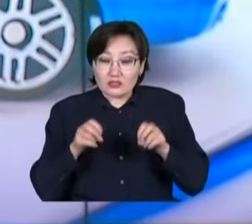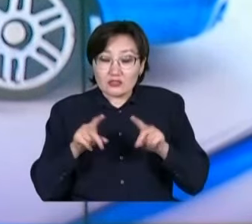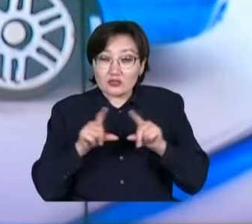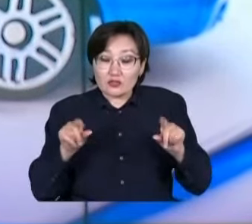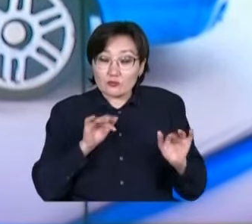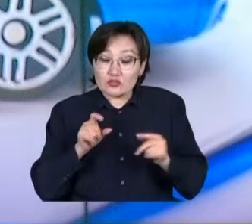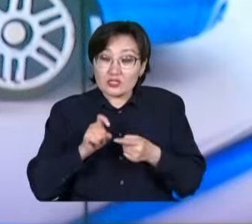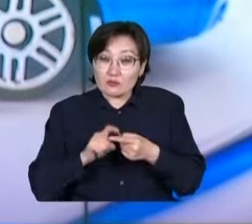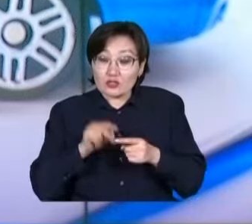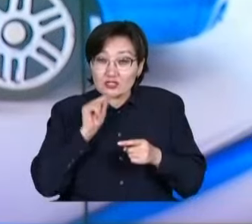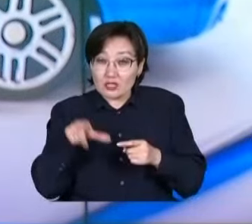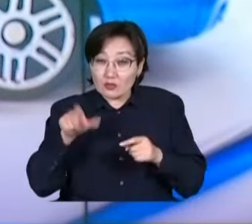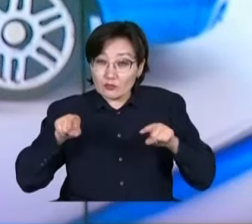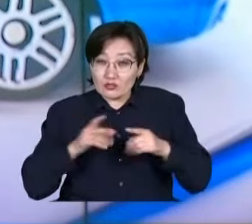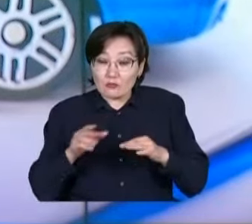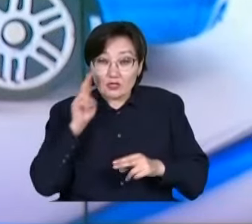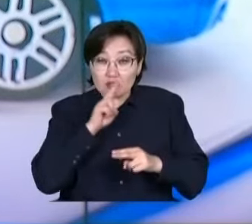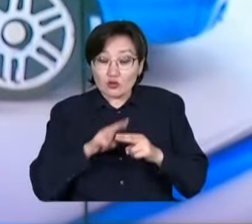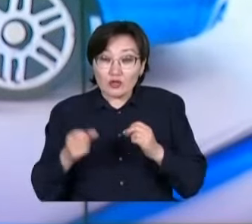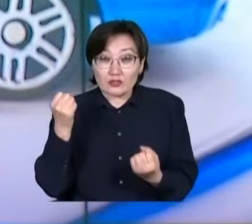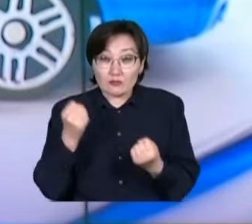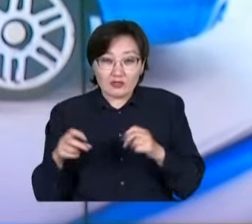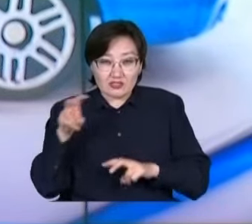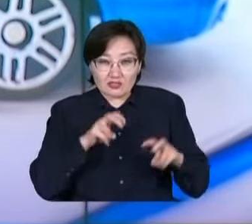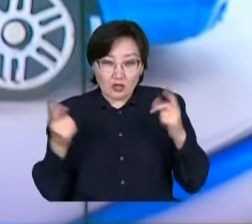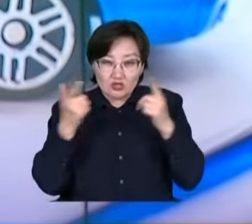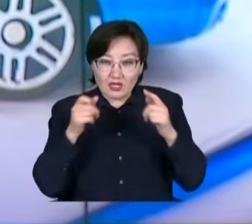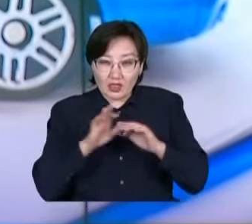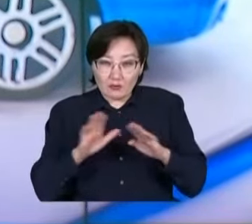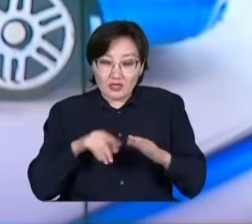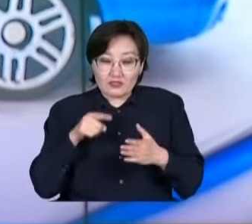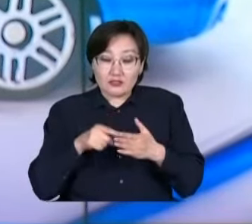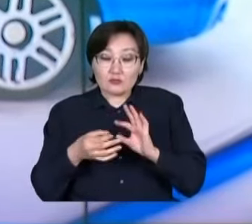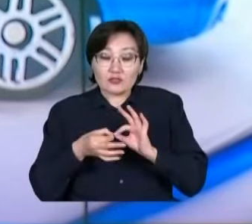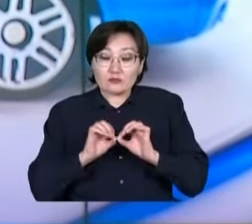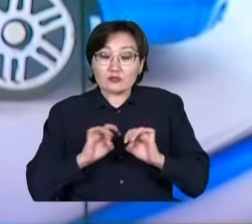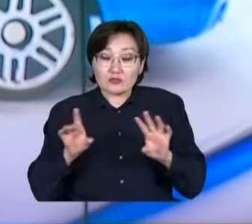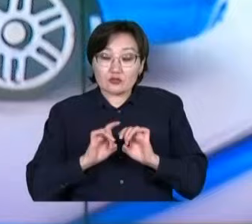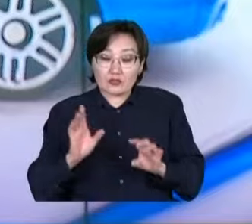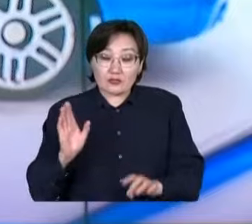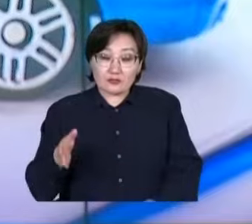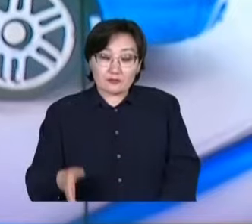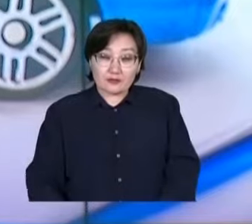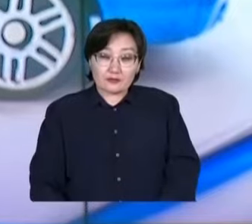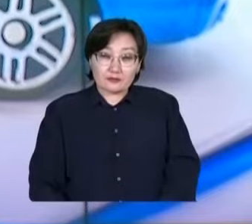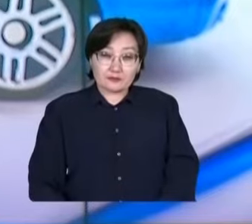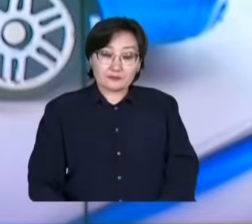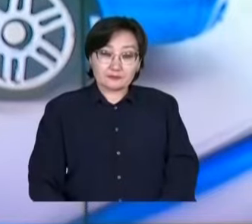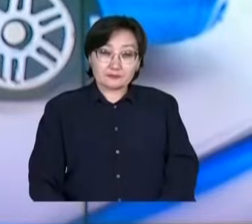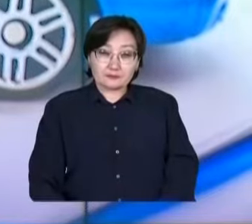іске қатысты күдіктіні де ұстамады, жоғалған затқа іздеу де жарияламады дейді. Мәселенің анығын әріптесім Оразай Нұртай анықтап